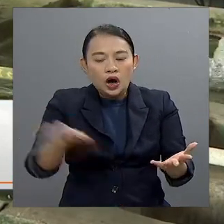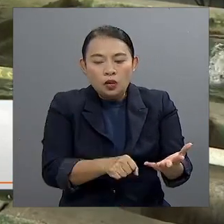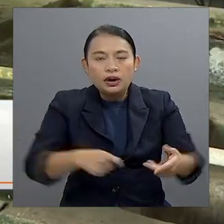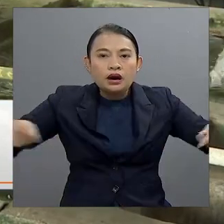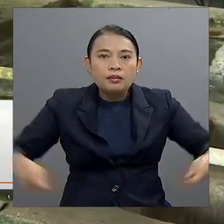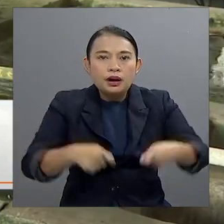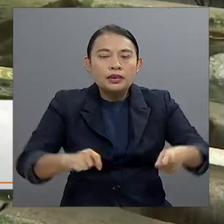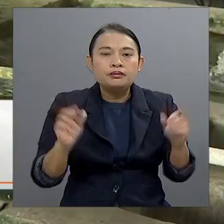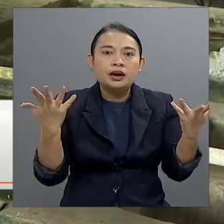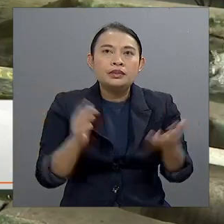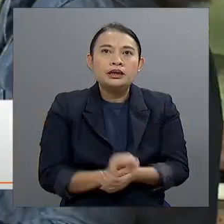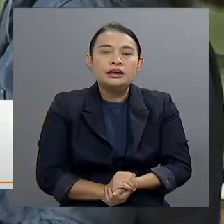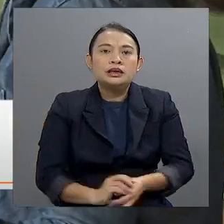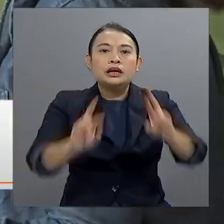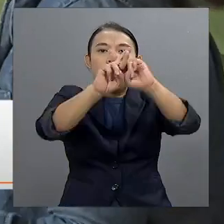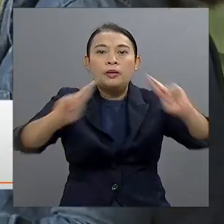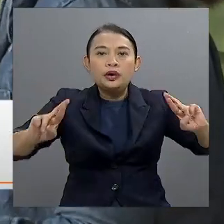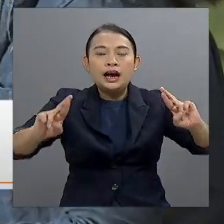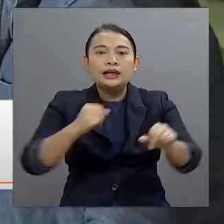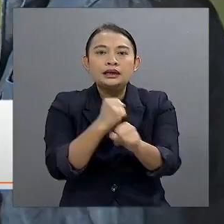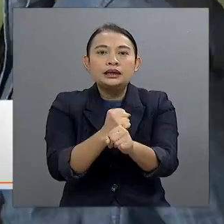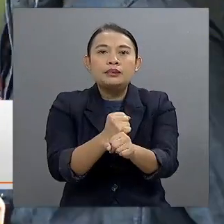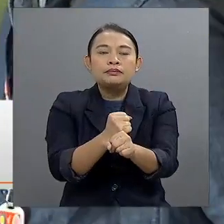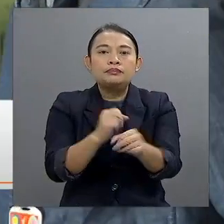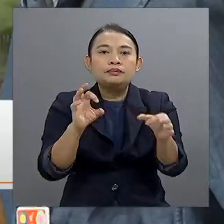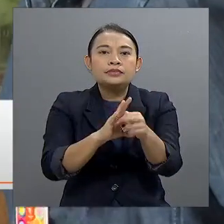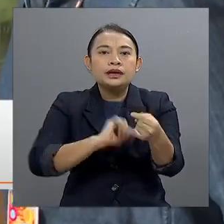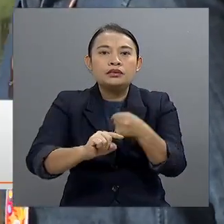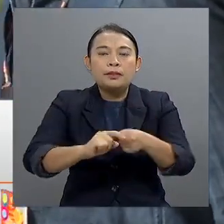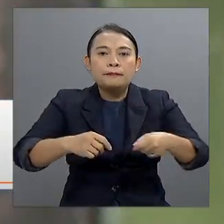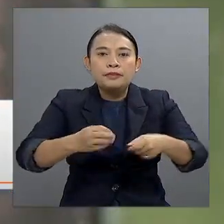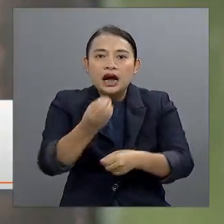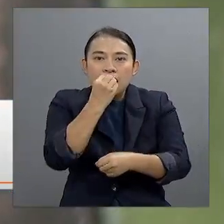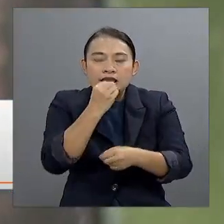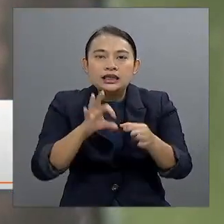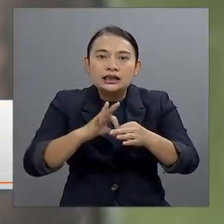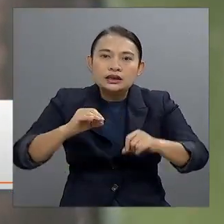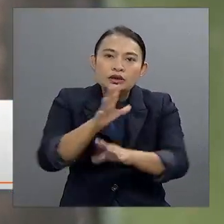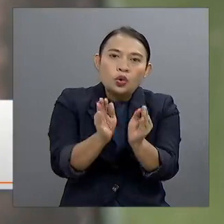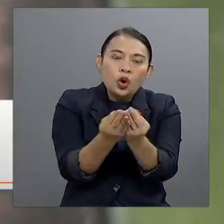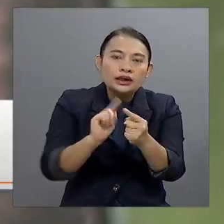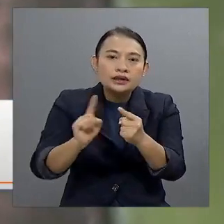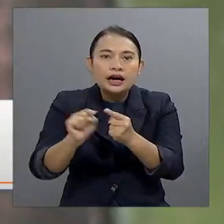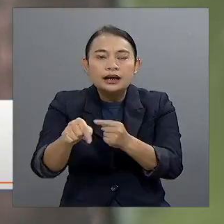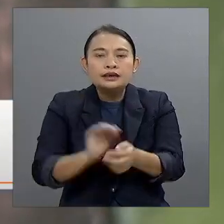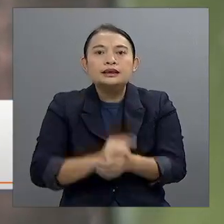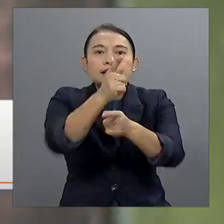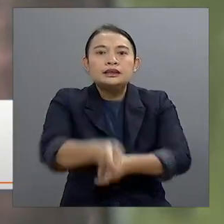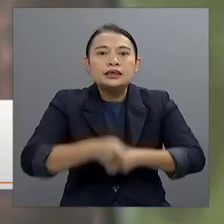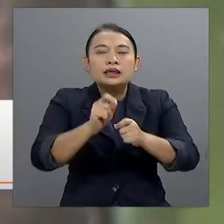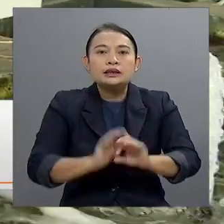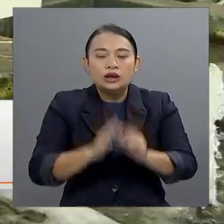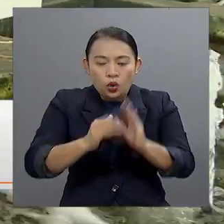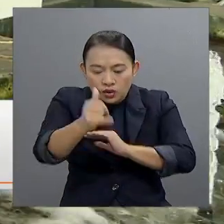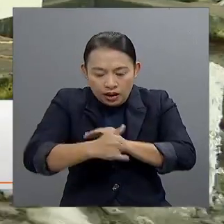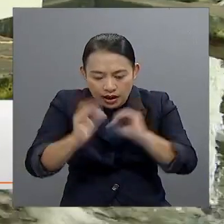านเกษตรนวมินทร์ร้านนี้ลูกค้าหายไปเกือบร้อยละ90แม้ว่าเจ้าของร้านจะทำความเข้าใจกับลูกค้าถึงวัตถุดิบ